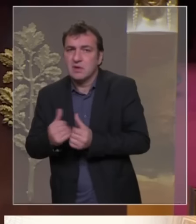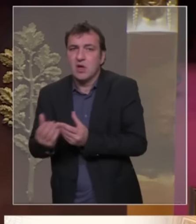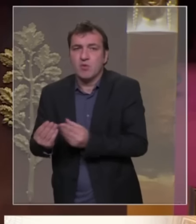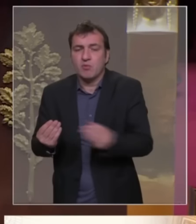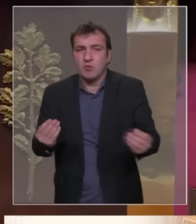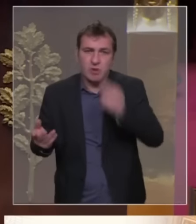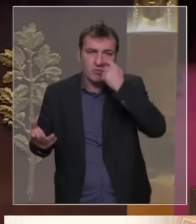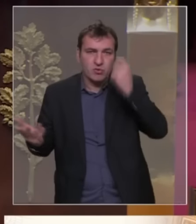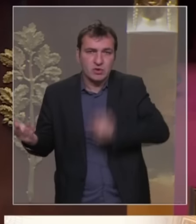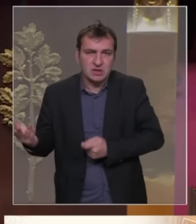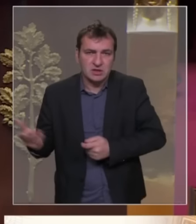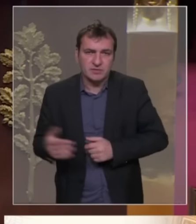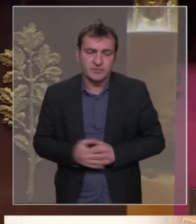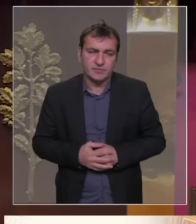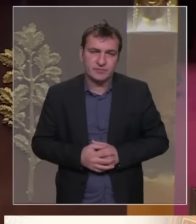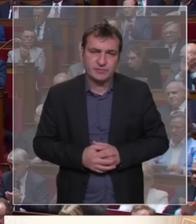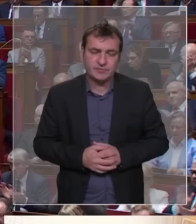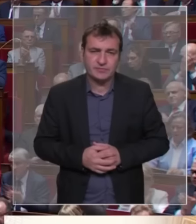ukrainien.